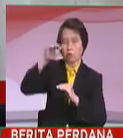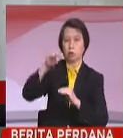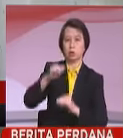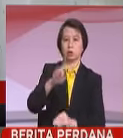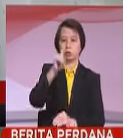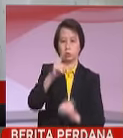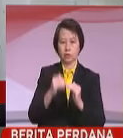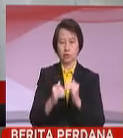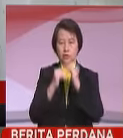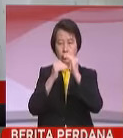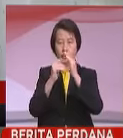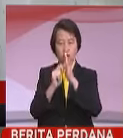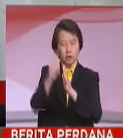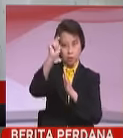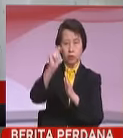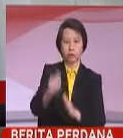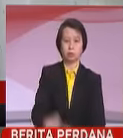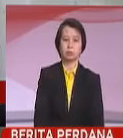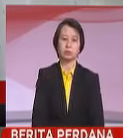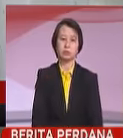satu peringkat yang lebih tinggi lagi.